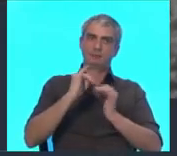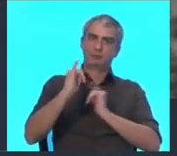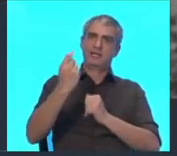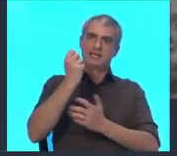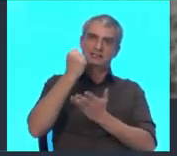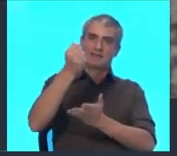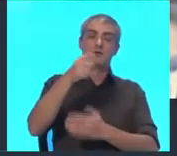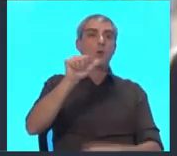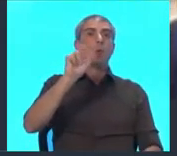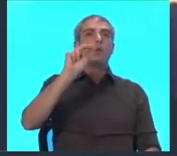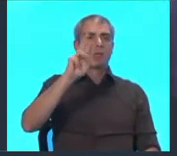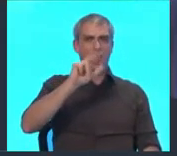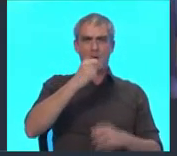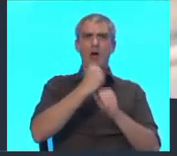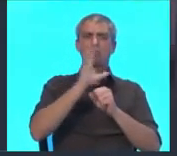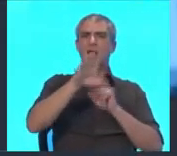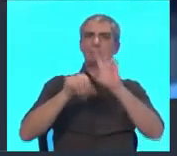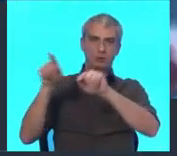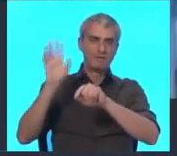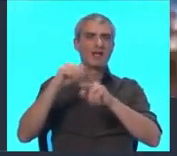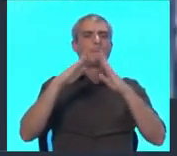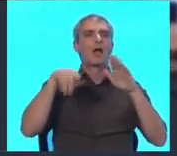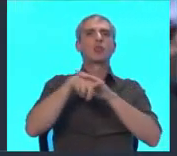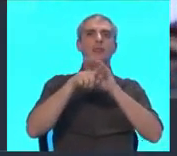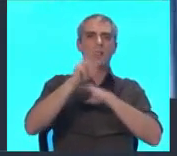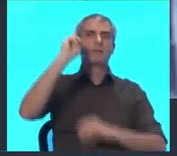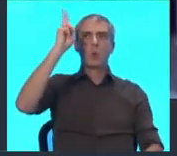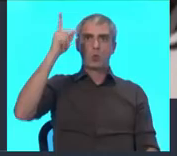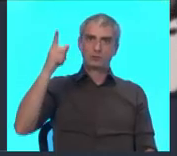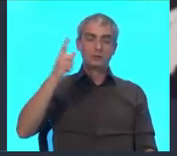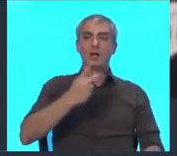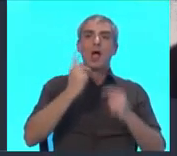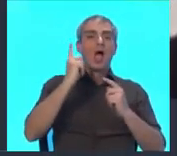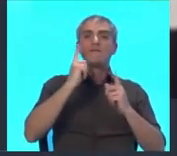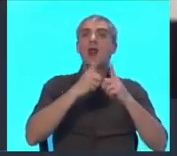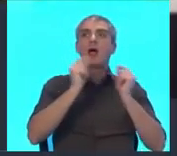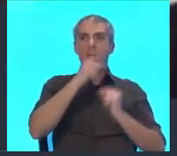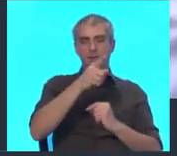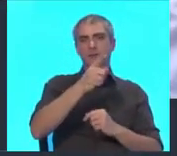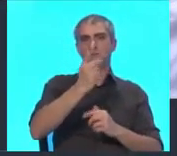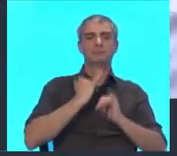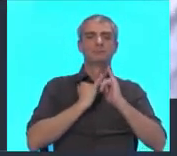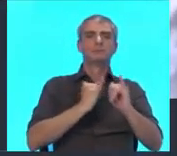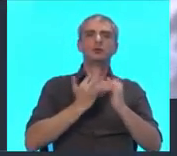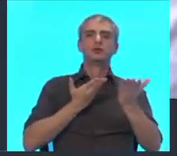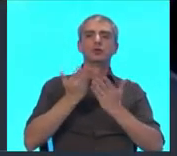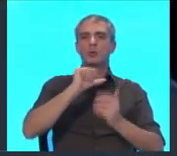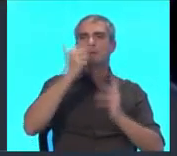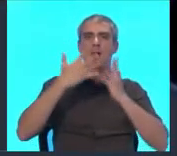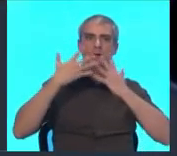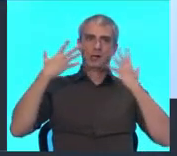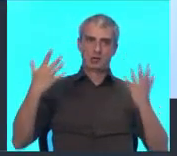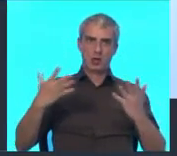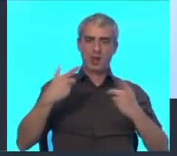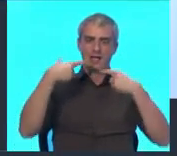UNRWA פועלת אמנם גם בגדה ובמחנות הפליטים בחוץ לארץ, אבל ברצועת עזה היא ספקית השירותים הגדולה,